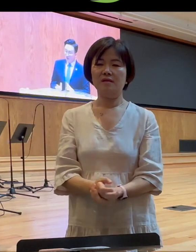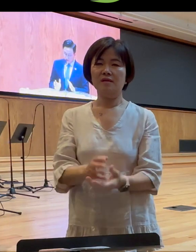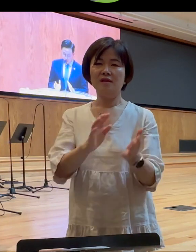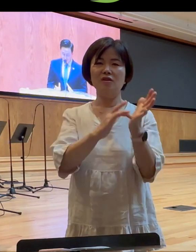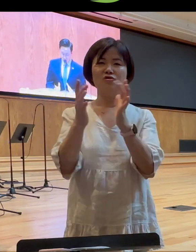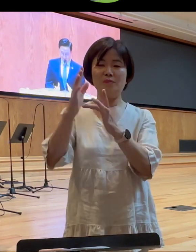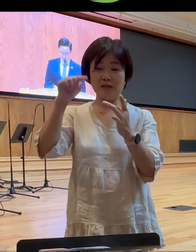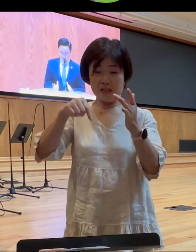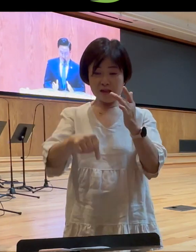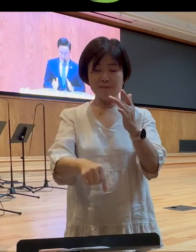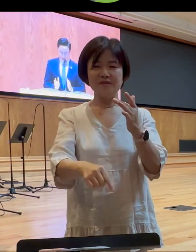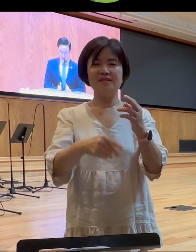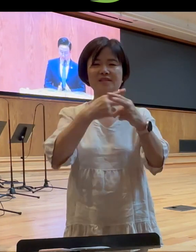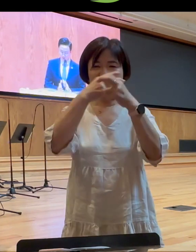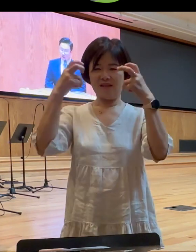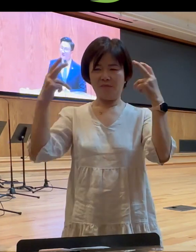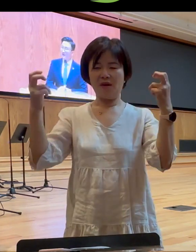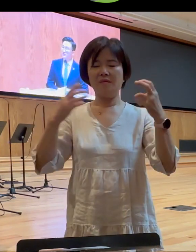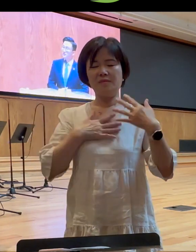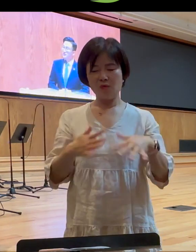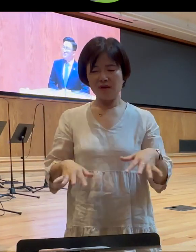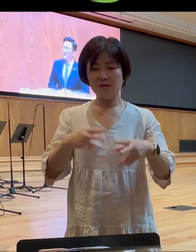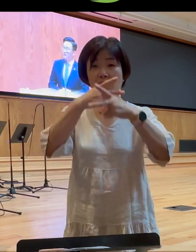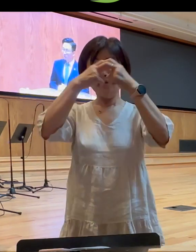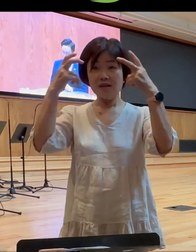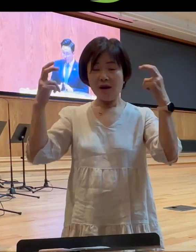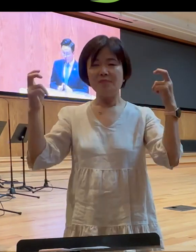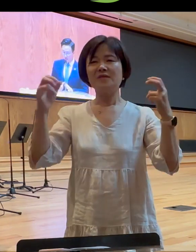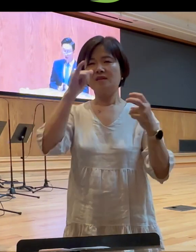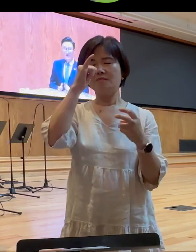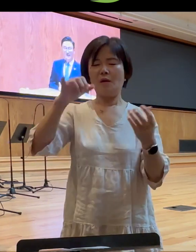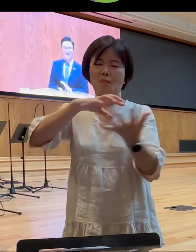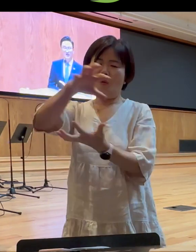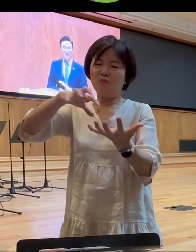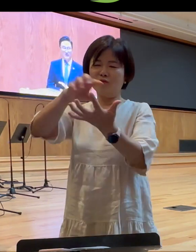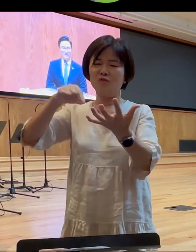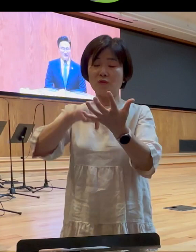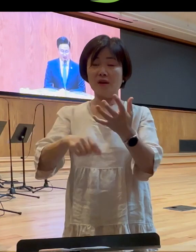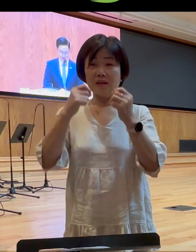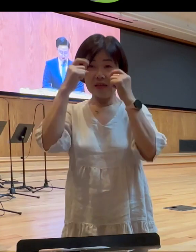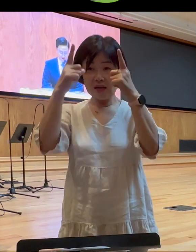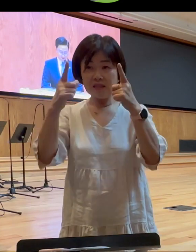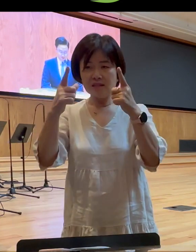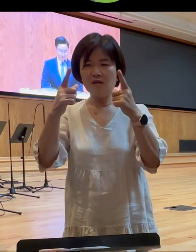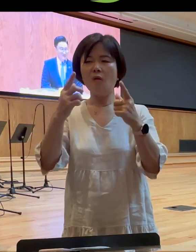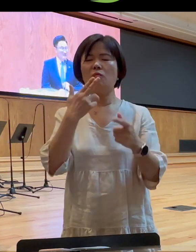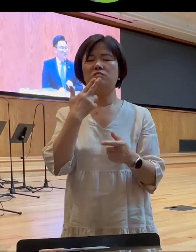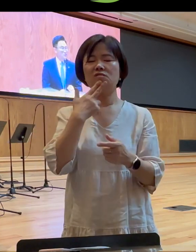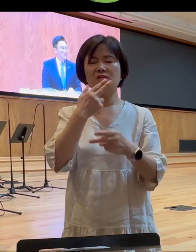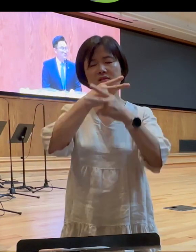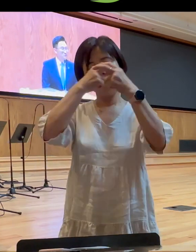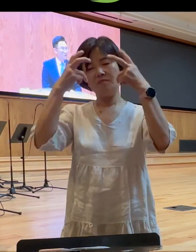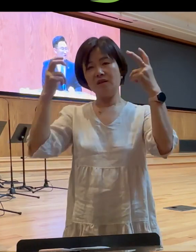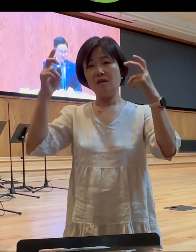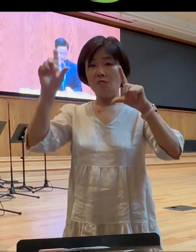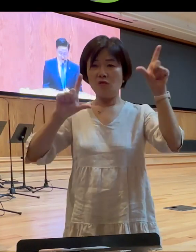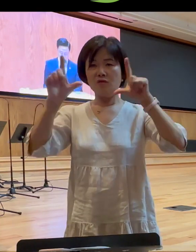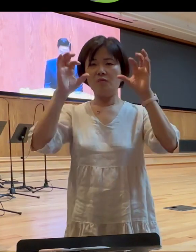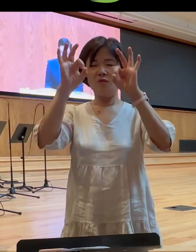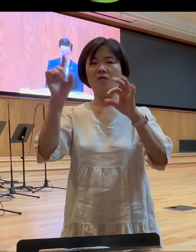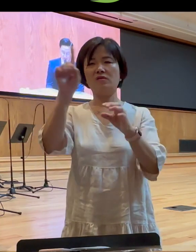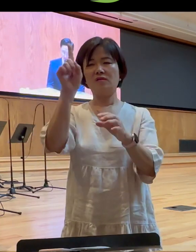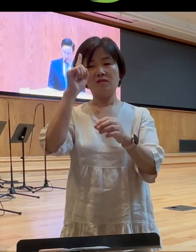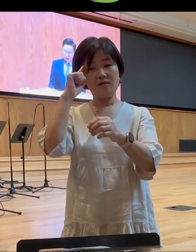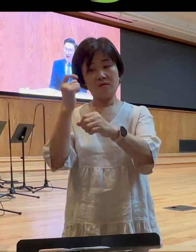예수님이 깊은 잠에 피곤해서 잠이 드셨지만 폭풍 속에 깨지 않고 잠든다라는 것, 이 모습을 두고 어떤